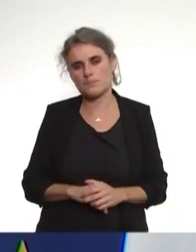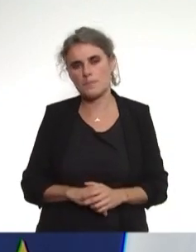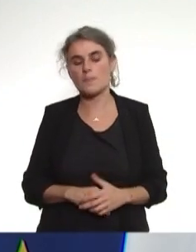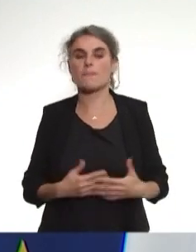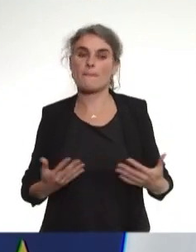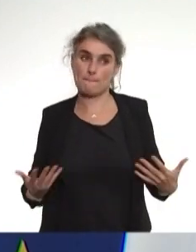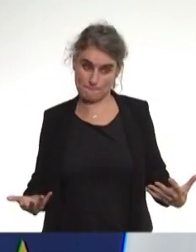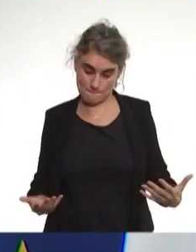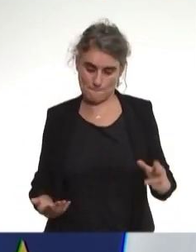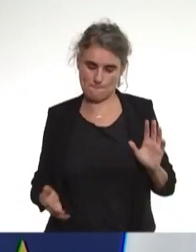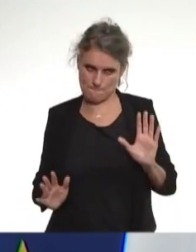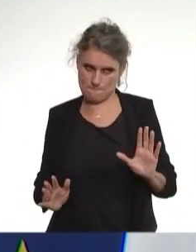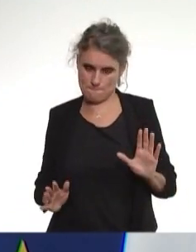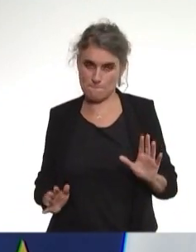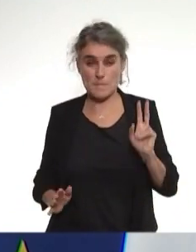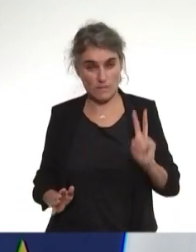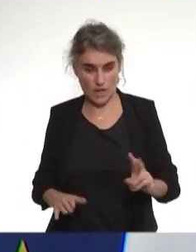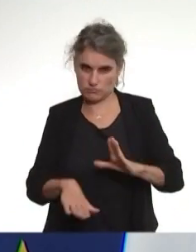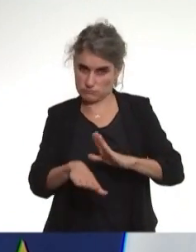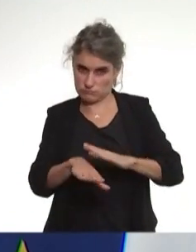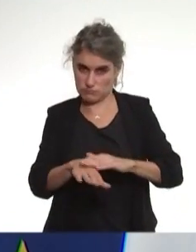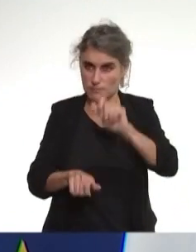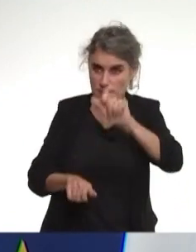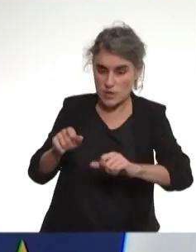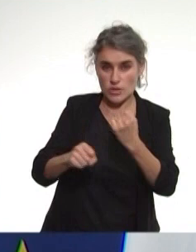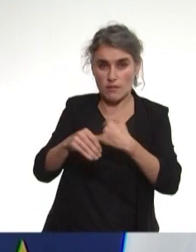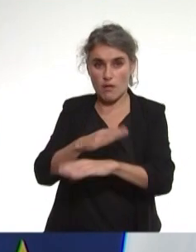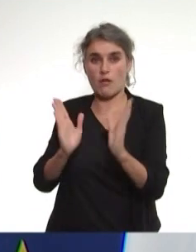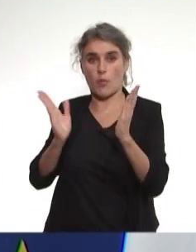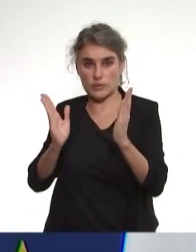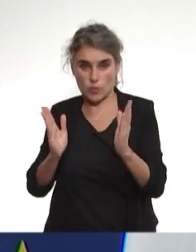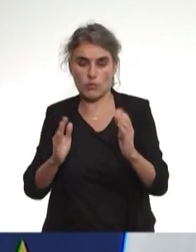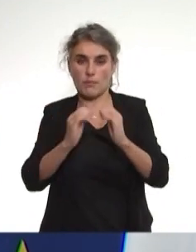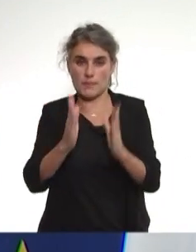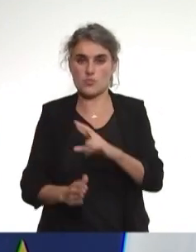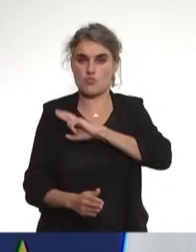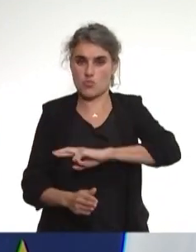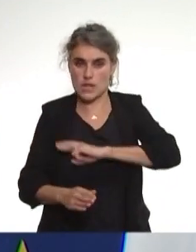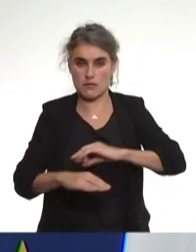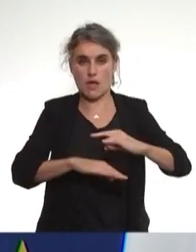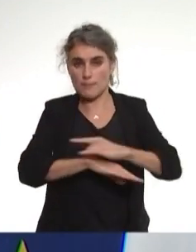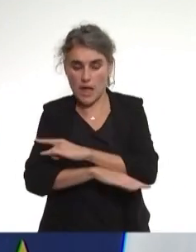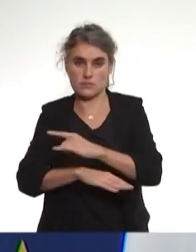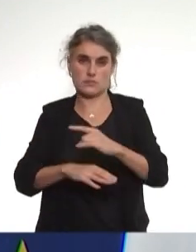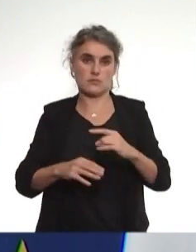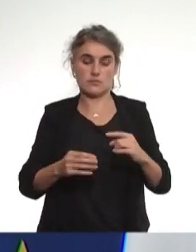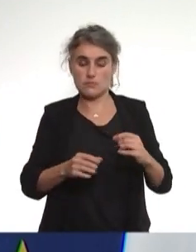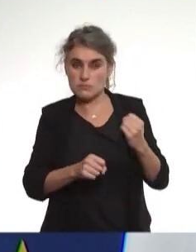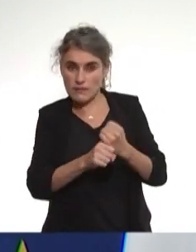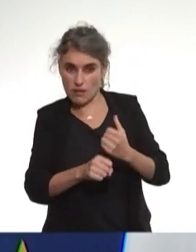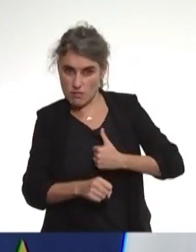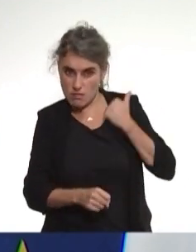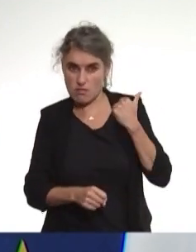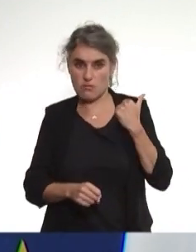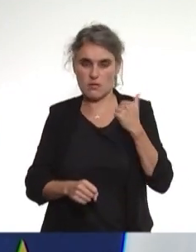travers votre question et la réponse j'invite vraiment les soignants dans les hôpitaux les ehpad et en ville à se faire vacciner contre la grippe c'est fondamental